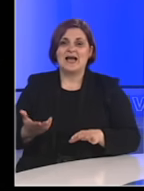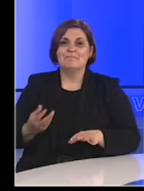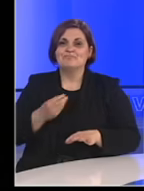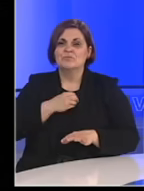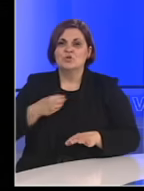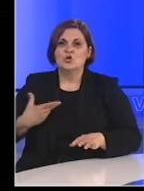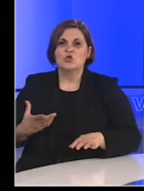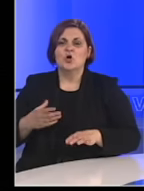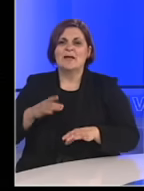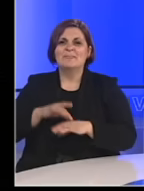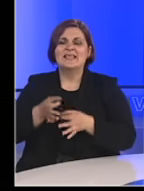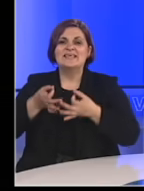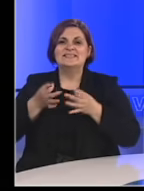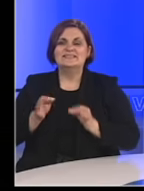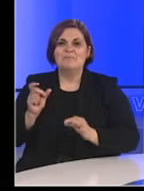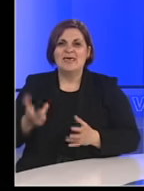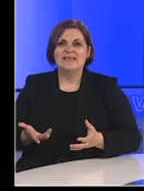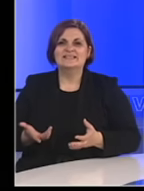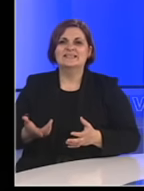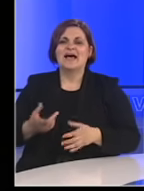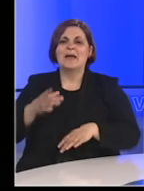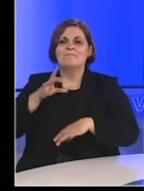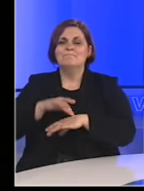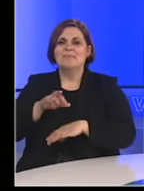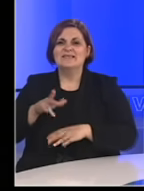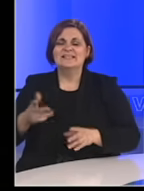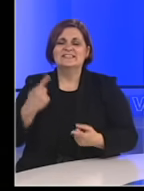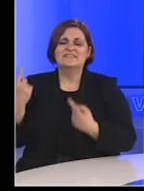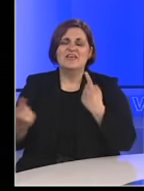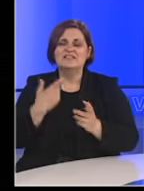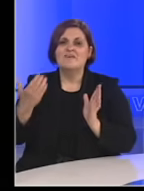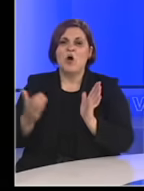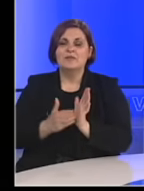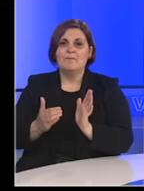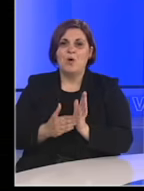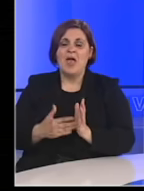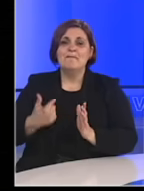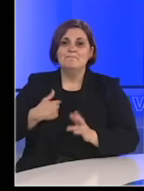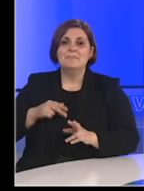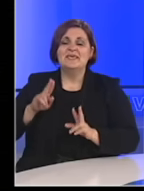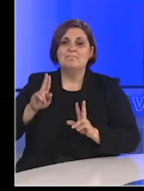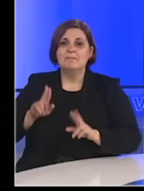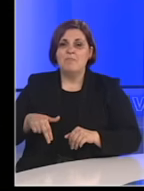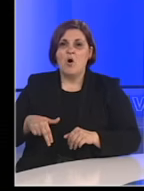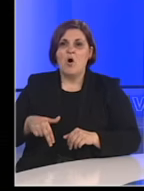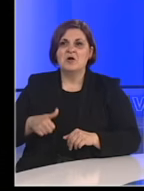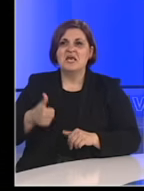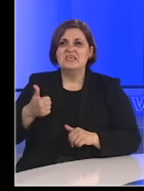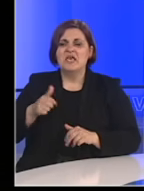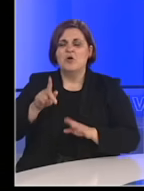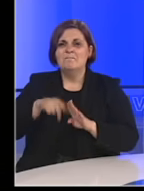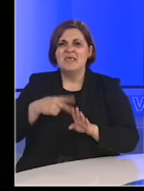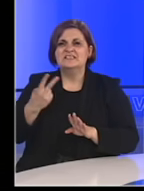doktora medicine, specijalista, da li medicinskih sestara, sve zavisi od potreba, mi bi mogli za jedno mjesec,